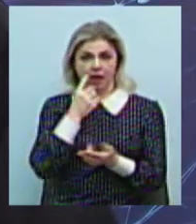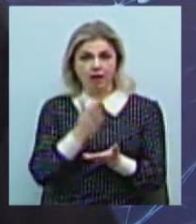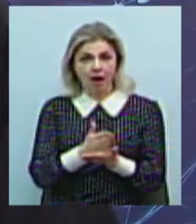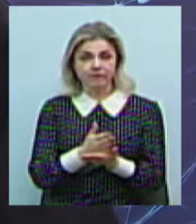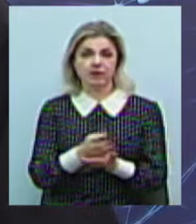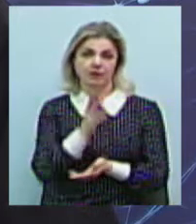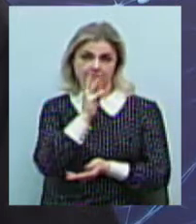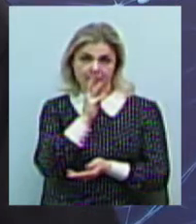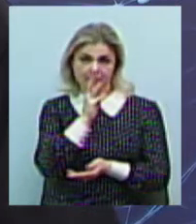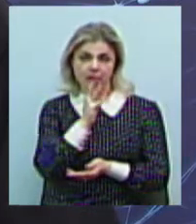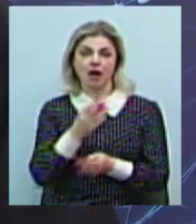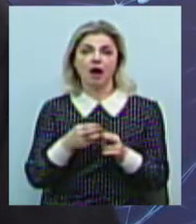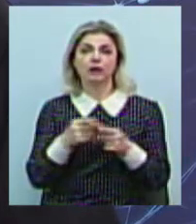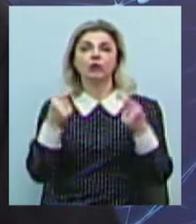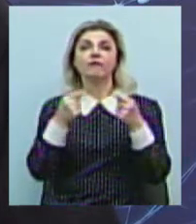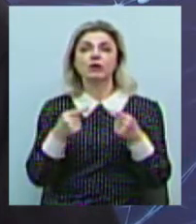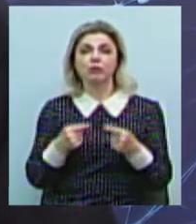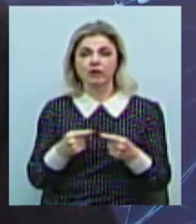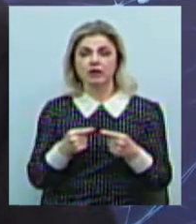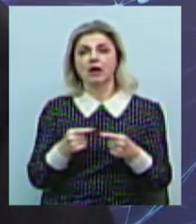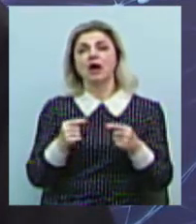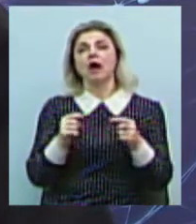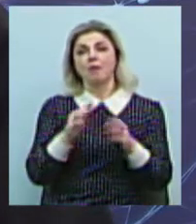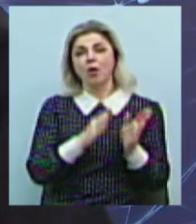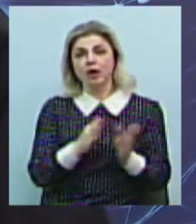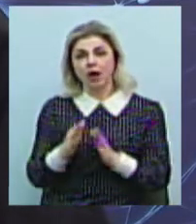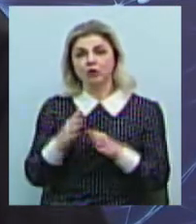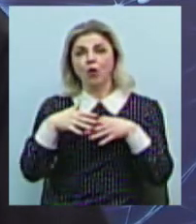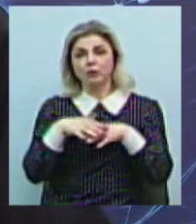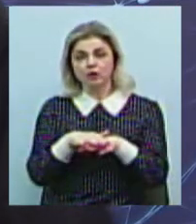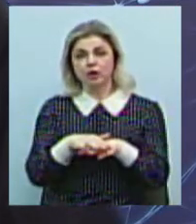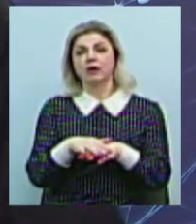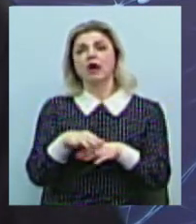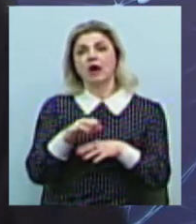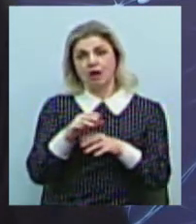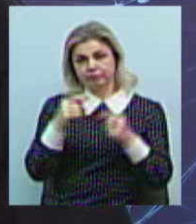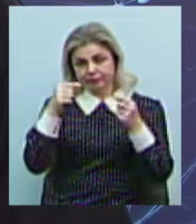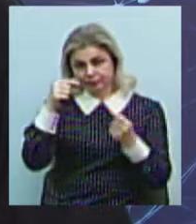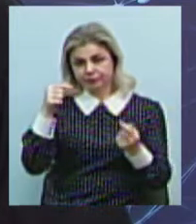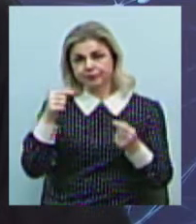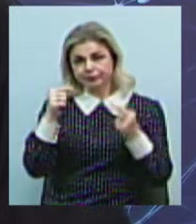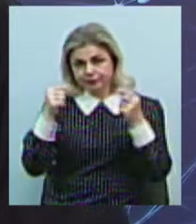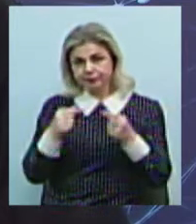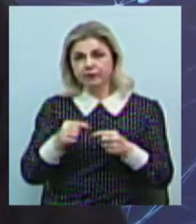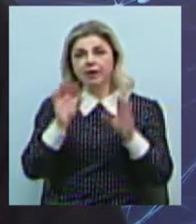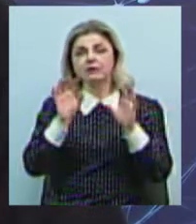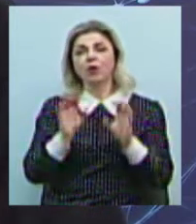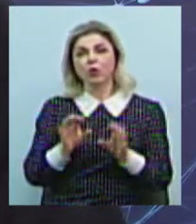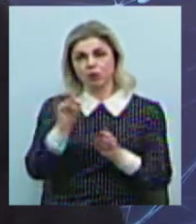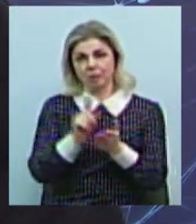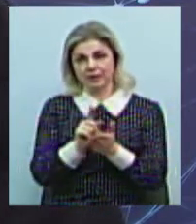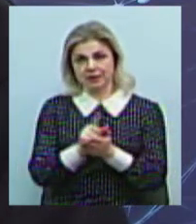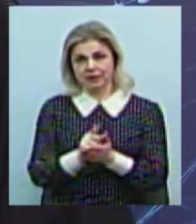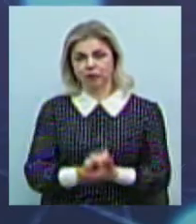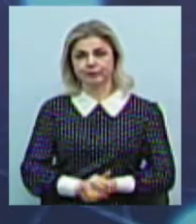заробітку, який відповідає порядку обчислення, передбаченому законом про загальнообов'язкове державне пенсійне страхування.